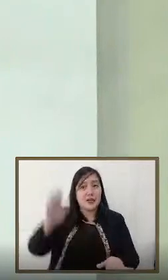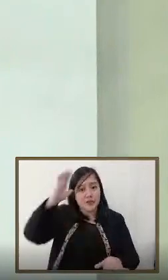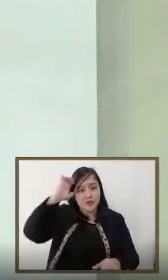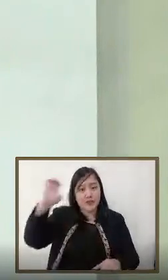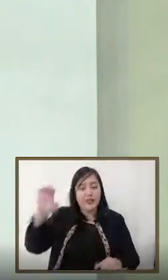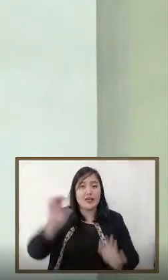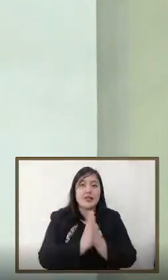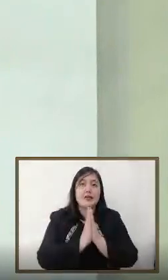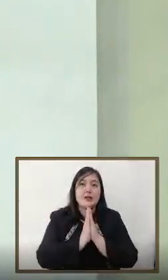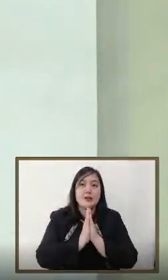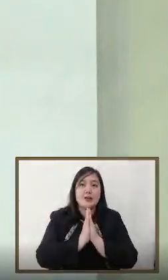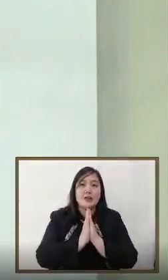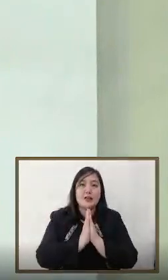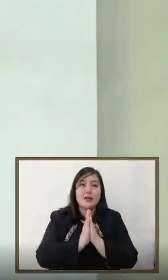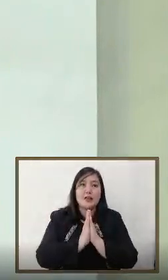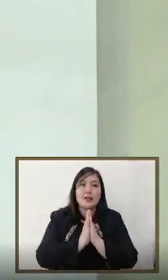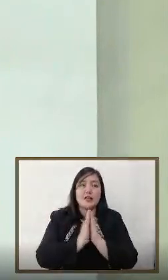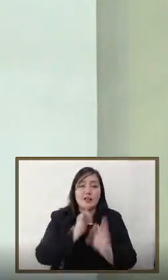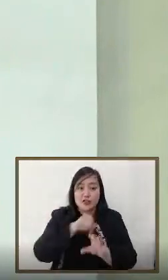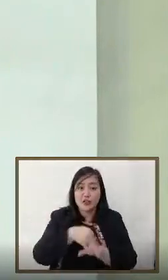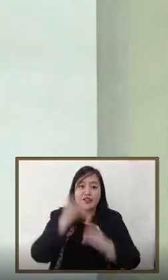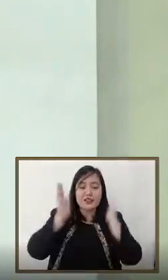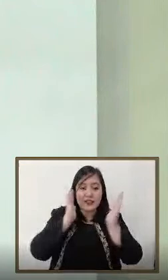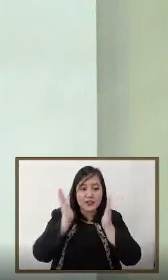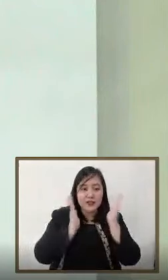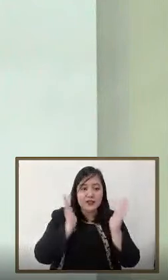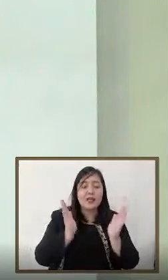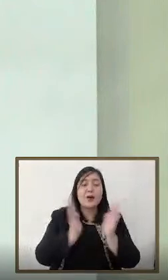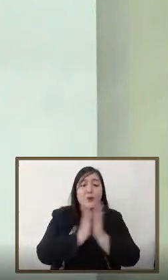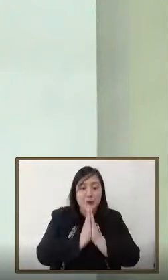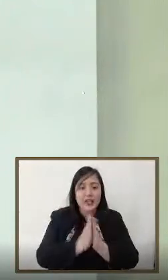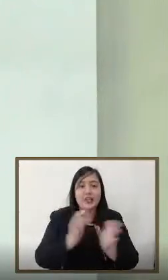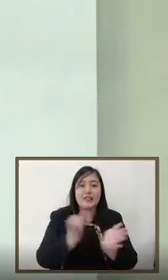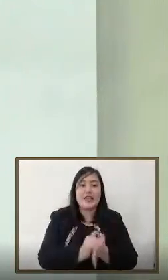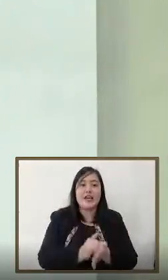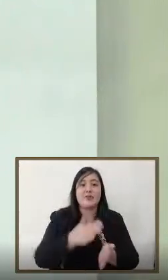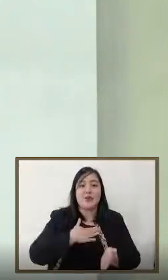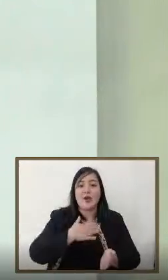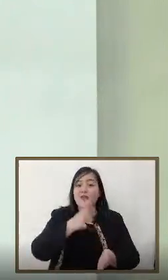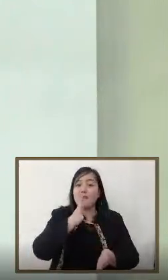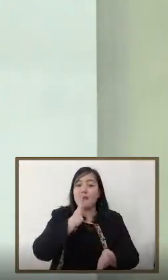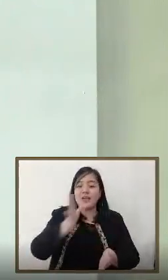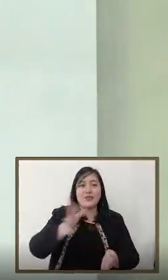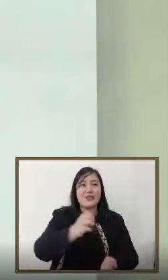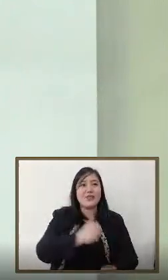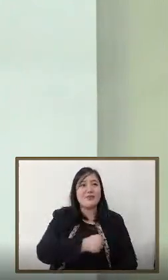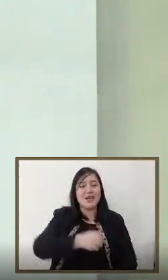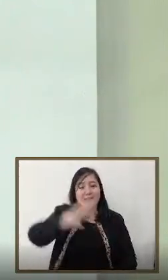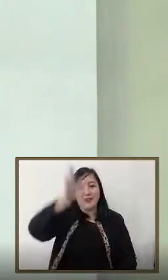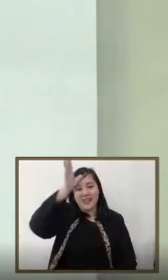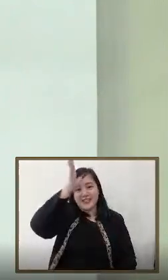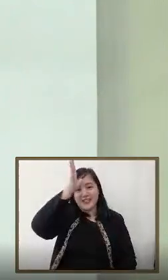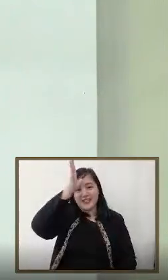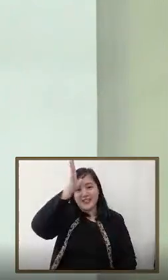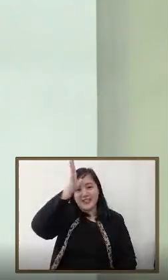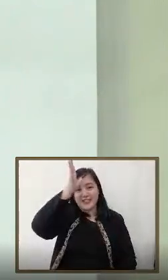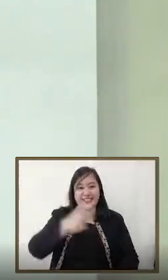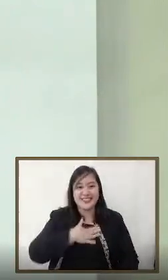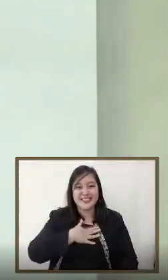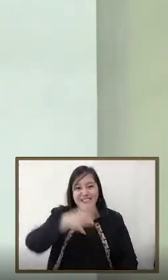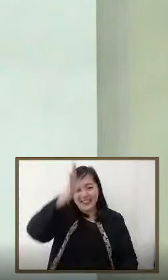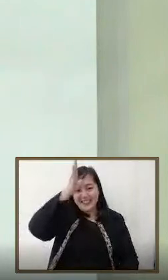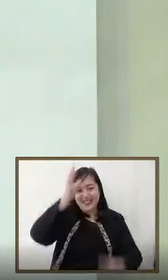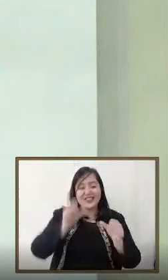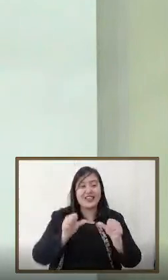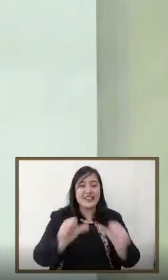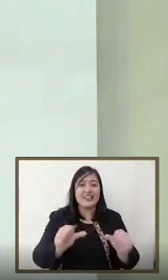magsimba po si Papa lagi-lagi sa Sunday po. At nagpapasalamat po ako kay Pastor na ang kanyang